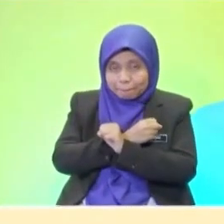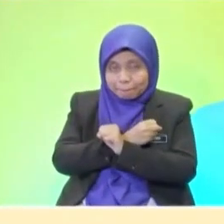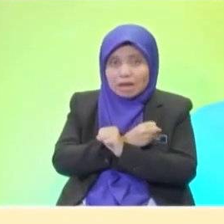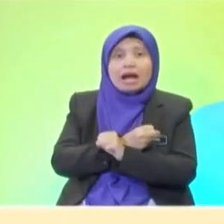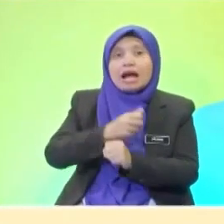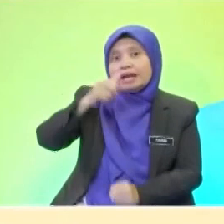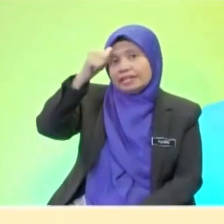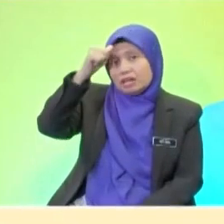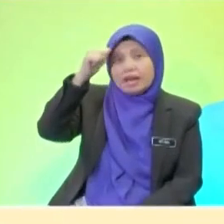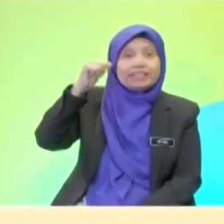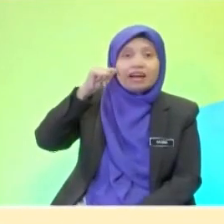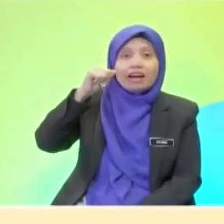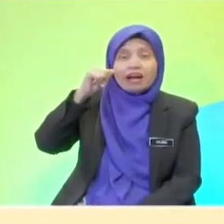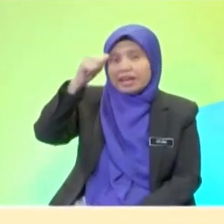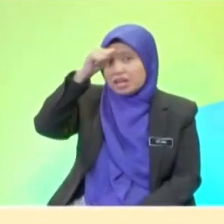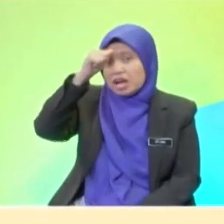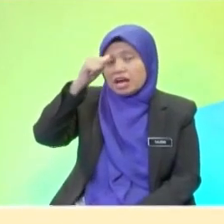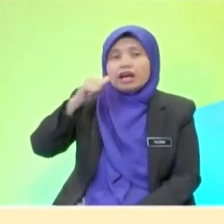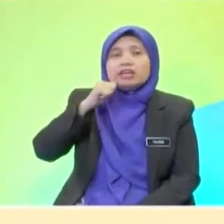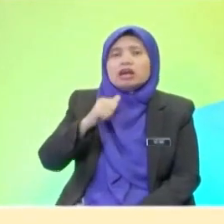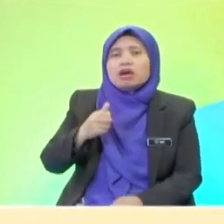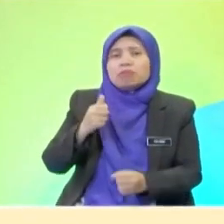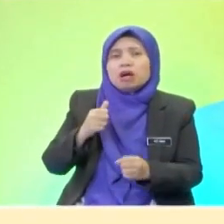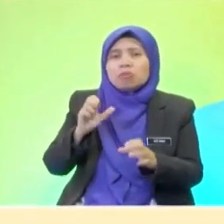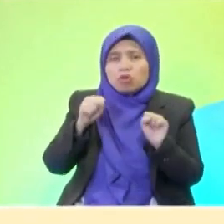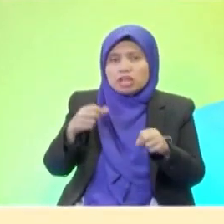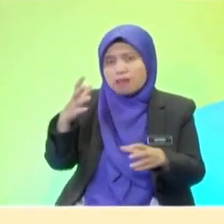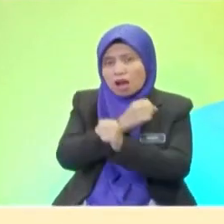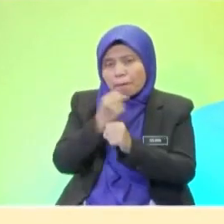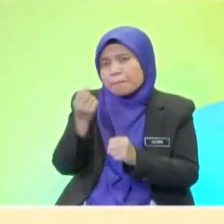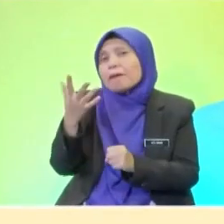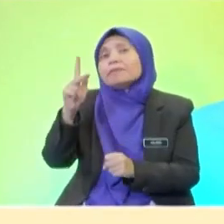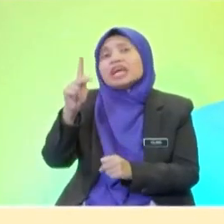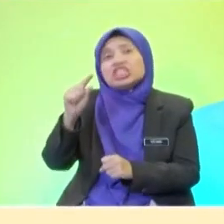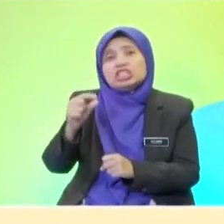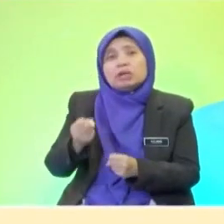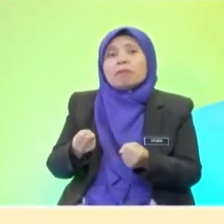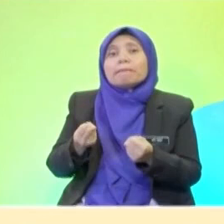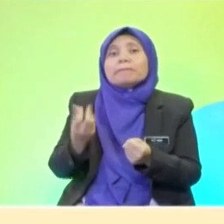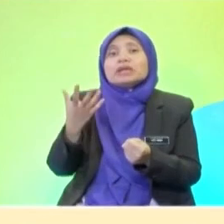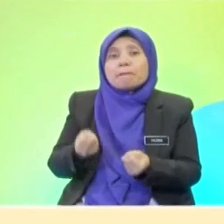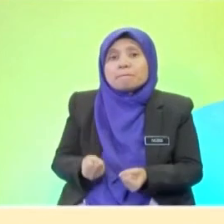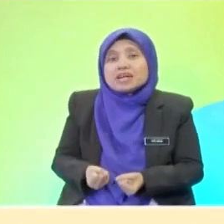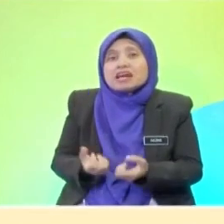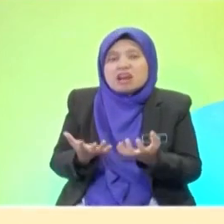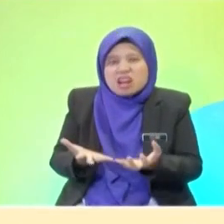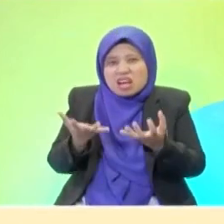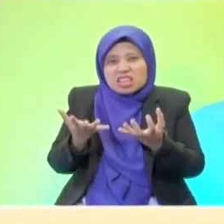hanya ditangkap dahulu Siapa Yang Pantas enggak respon Hah kenapa Eh kita nampak